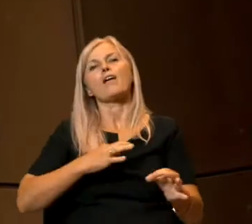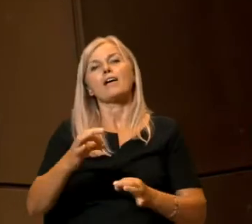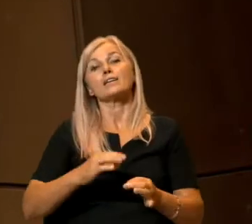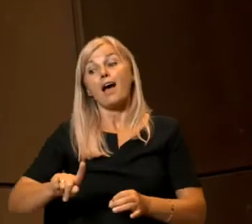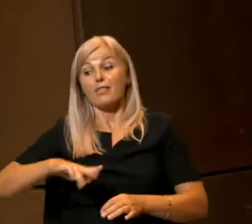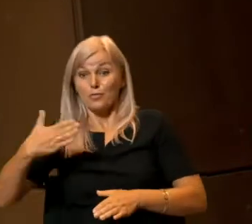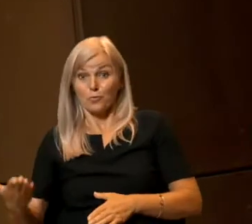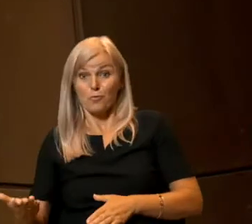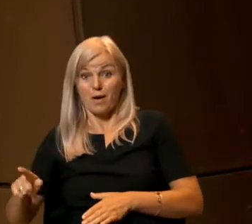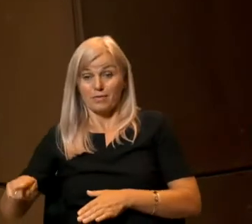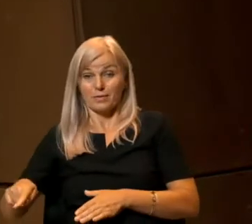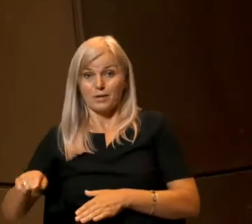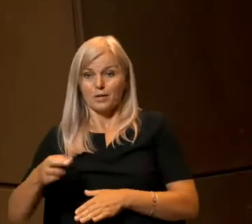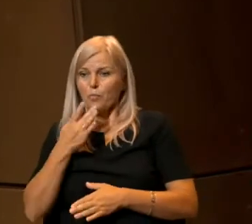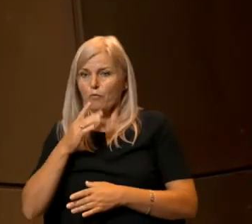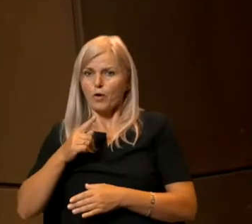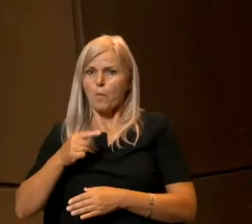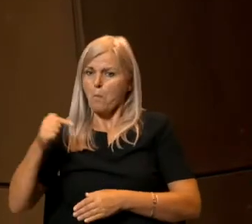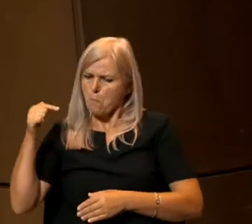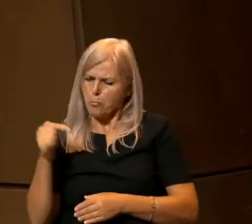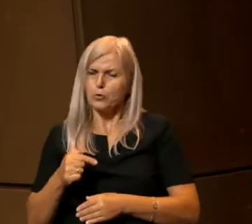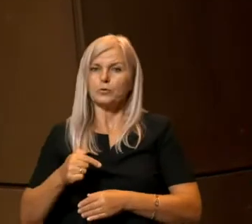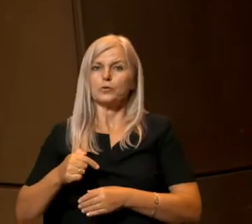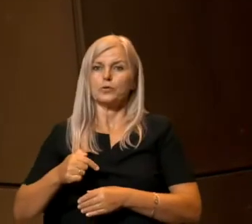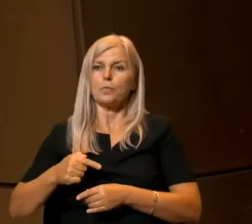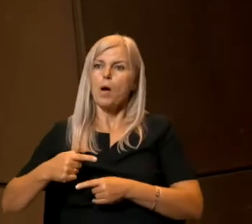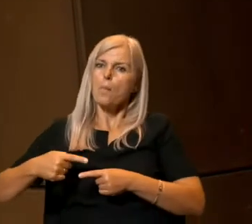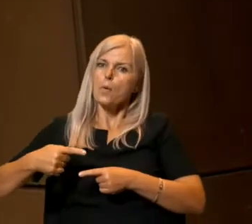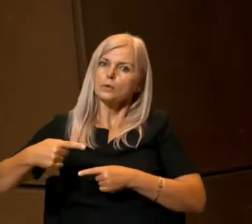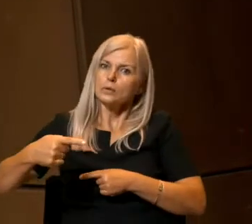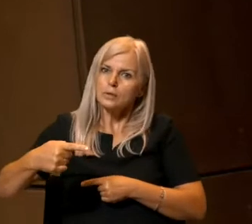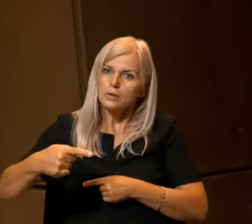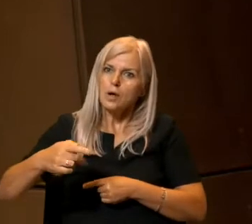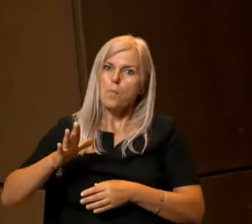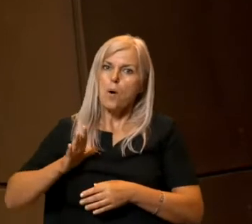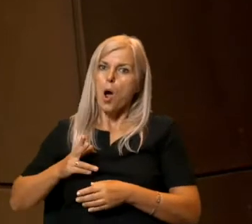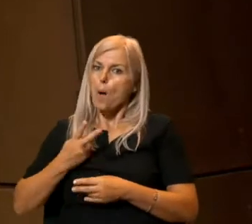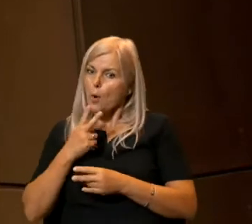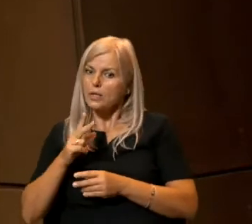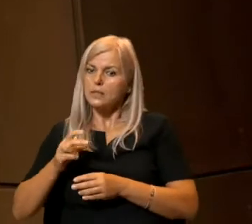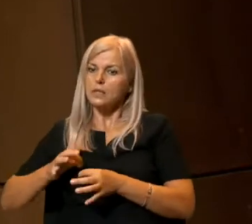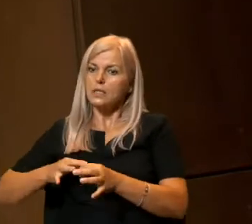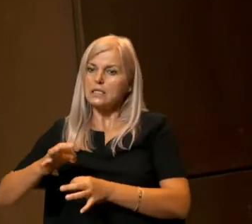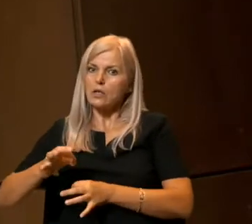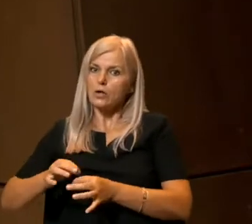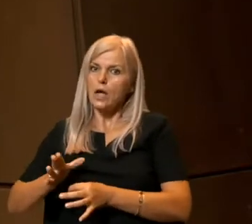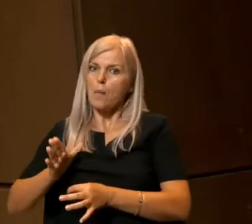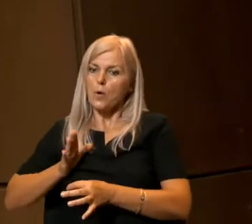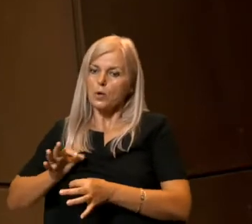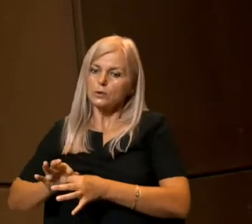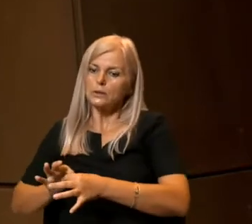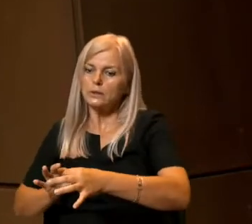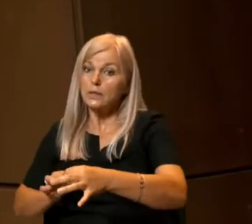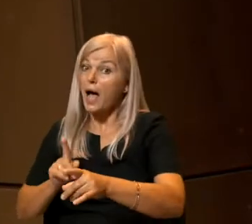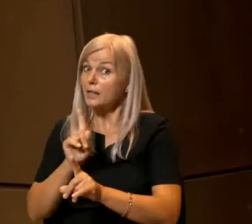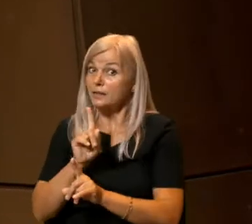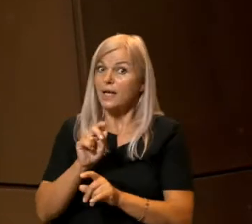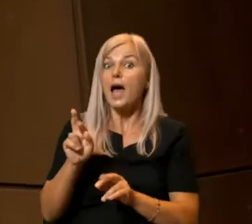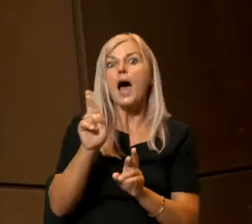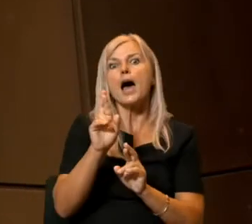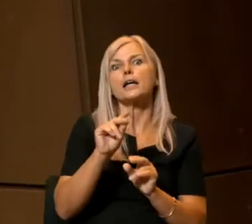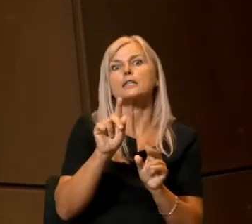tych, którzy twierdzą, że musimy podążać szlakiem wytyczonym przez historię, a rezonans